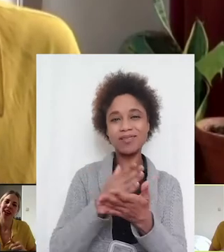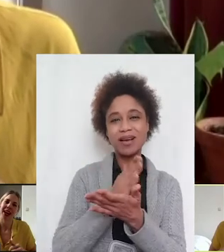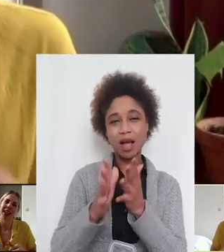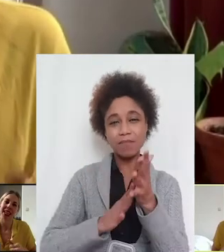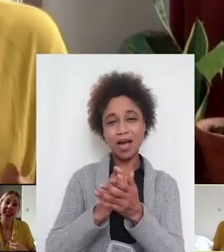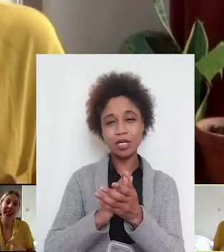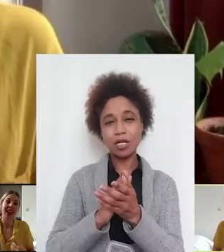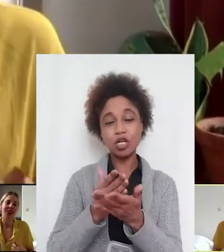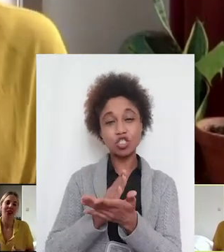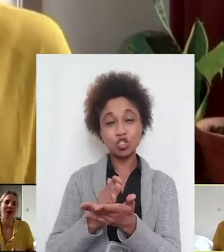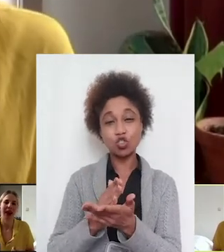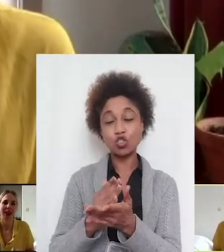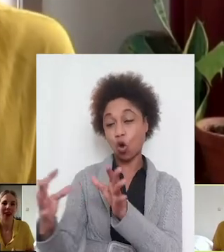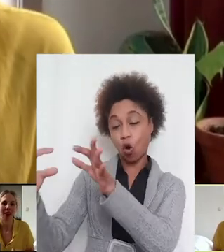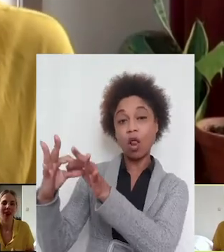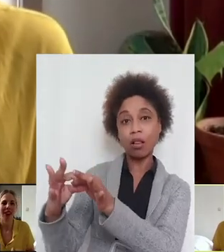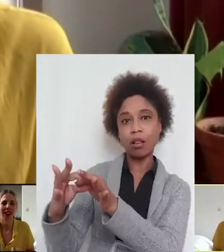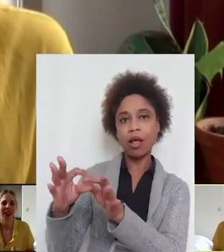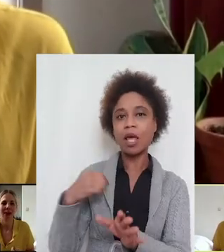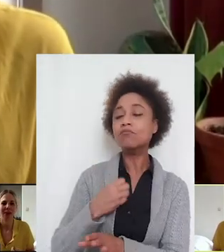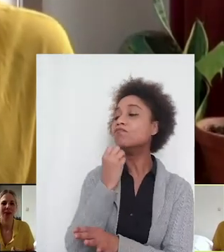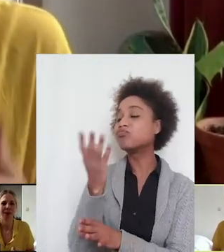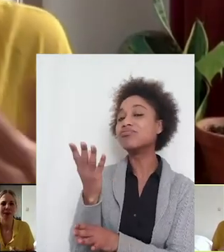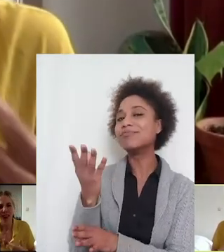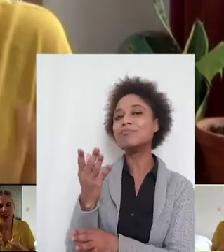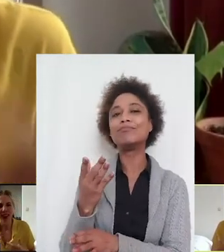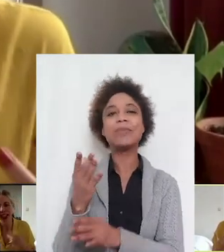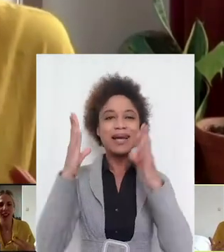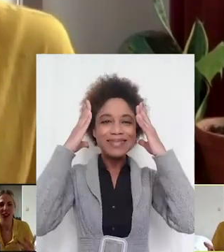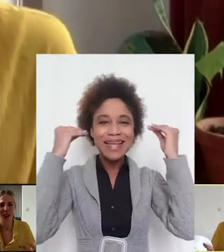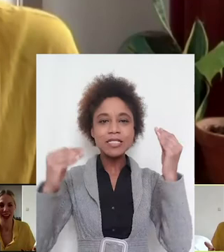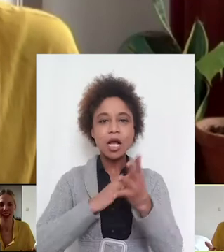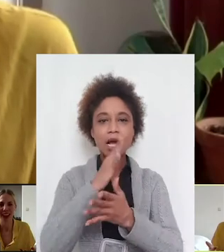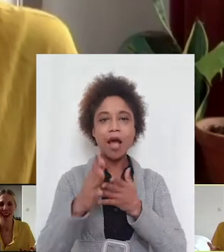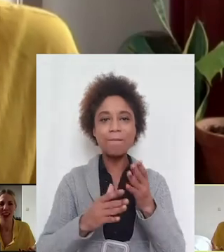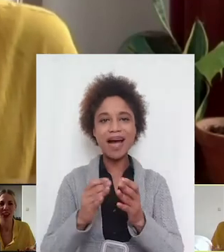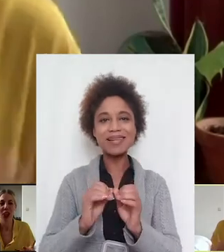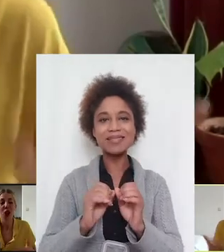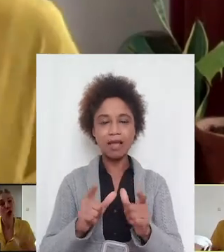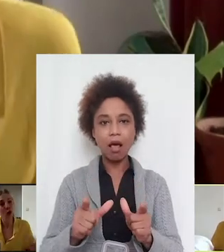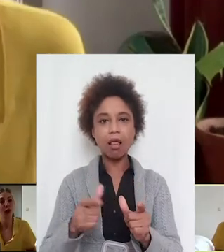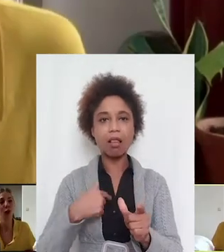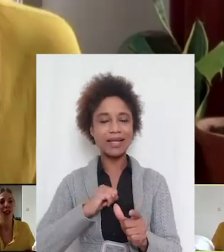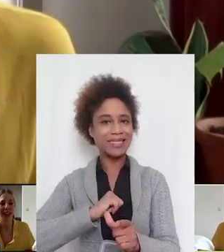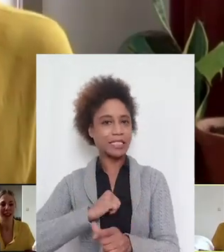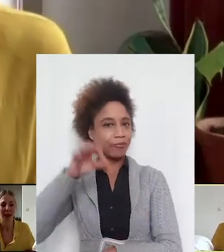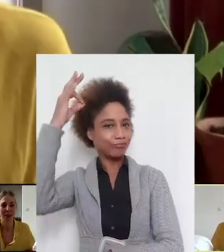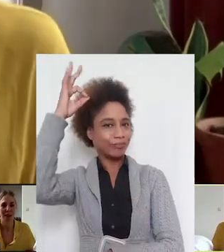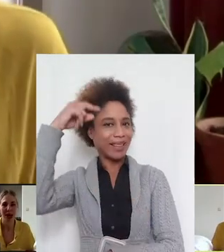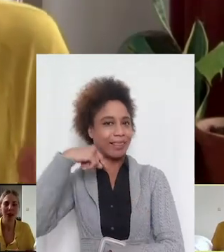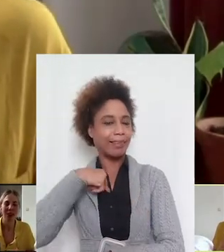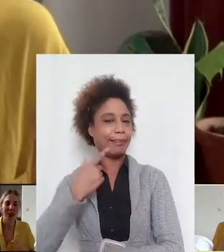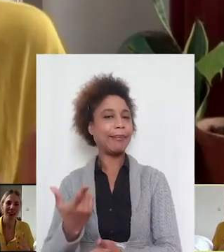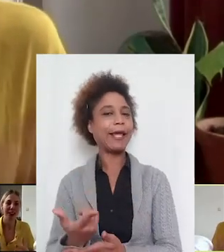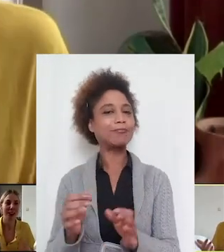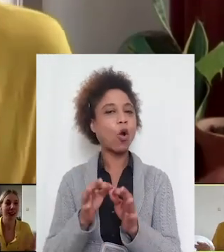verklapte hij in Nederlandse gebarentaal, die hij zichzelf had aangeleerd, de clue van de voorstelling.